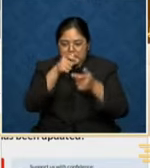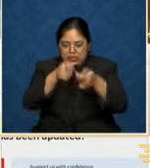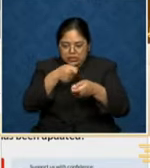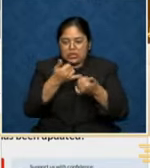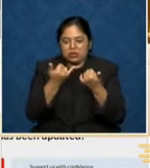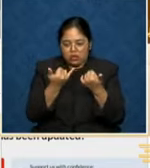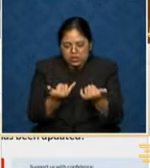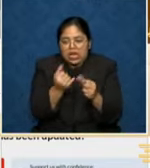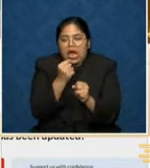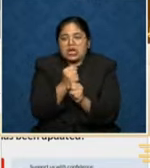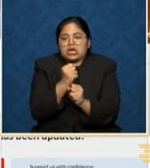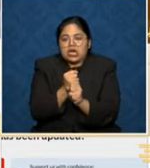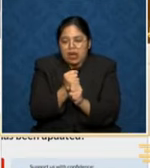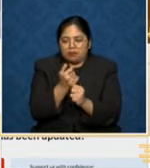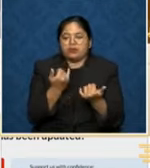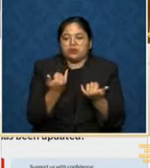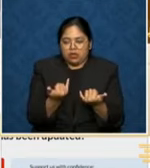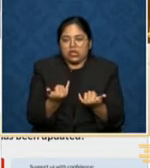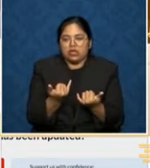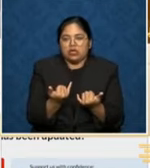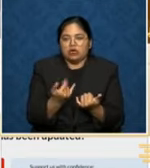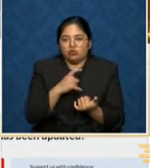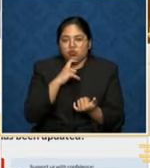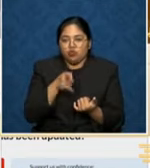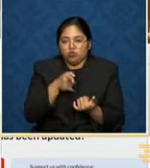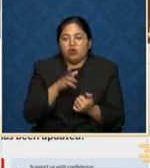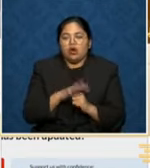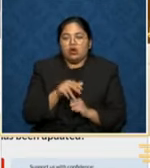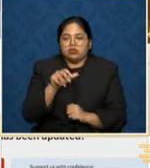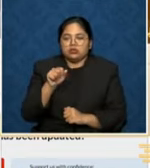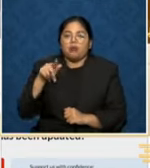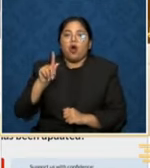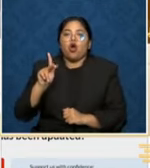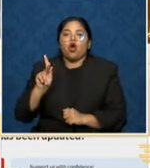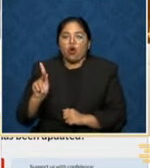ะครับแปลงสินทรัพย์ที่อยู่ในพื้นที่สปก.